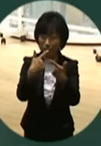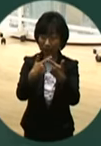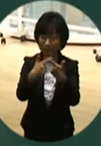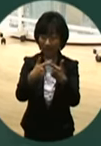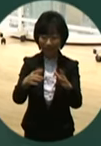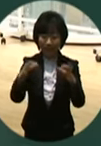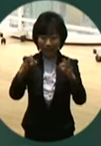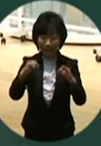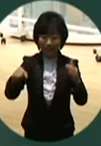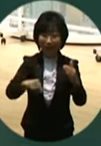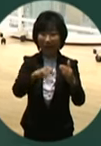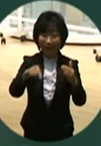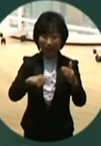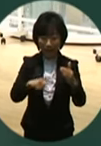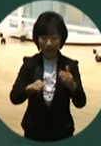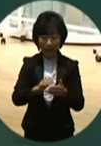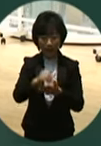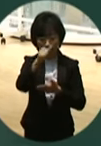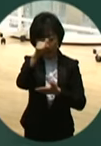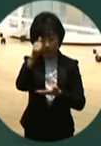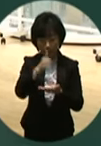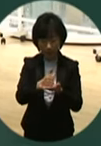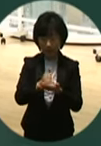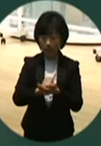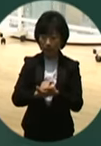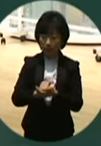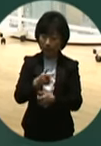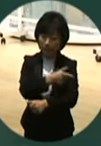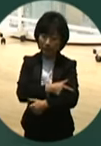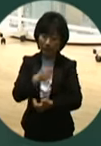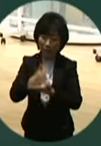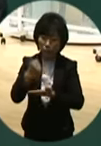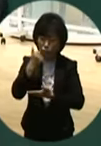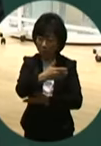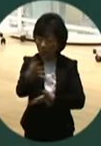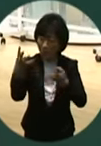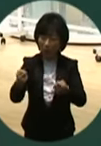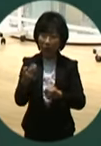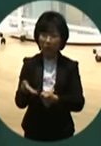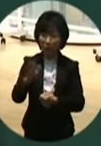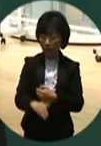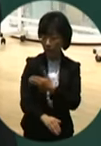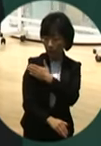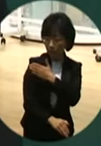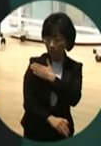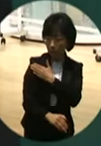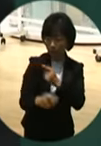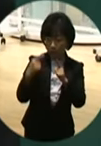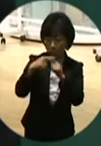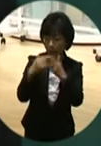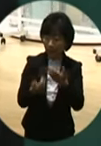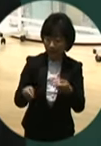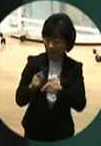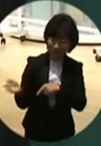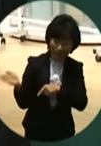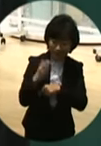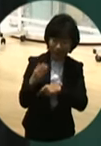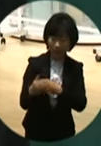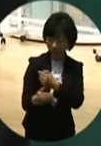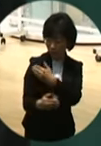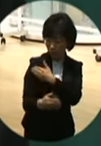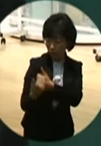집사님 자기를 교회 가서 소리 안 하더래요. But the thing was, there were a lot of people, Christians, elders, and deacons inside Busan Bank, but no